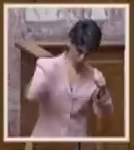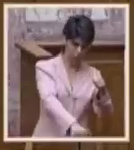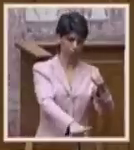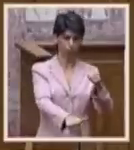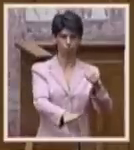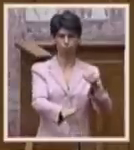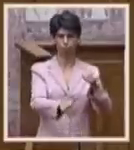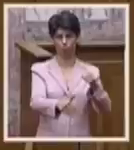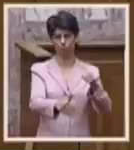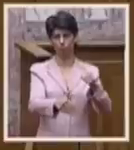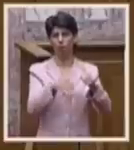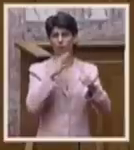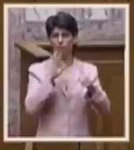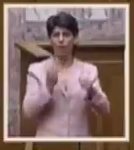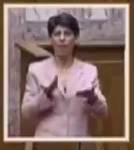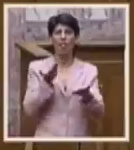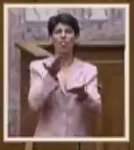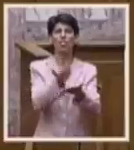Δηλώνουμε δηλαδή στάση πληρωμών.